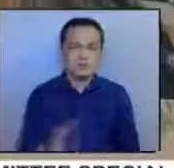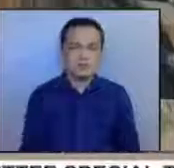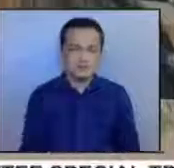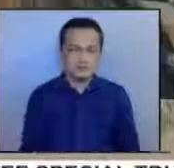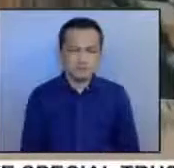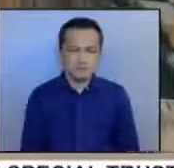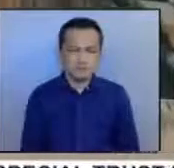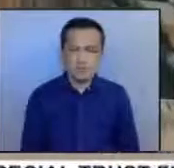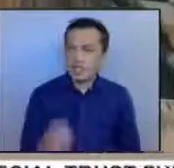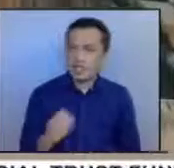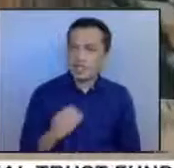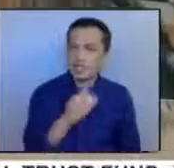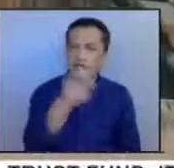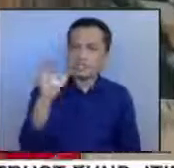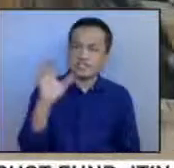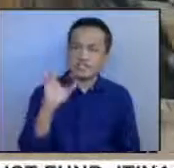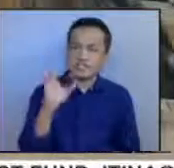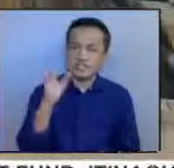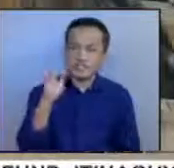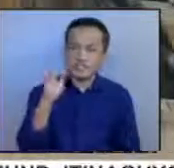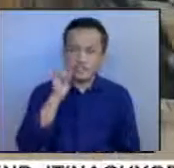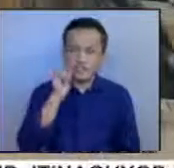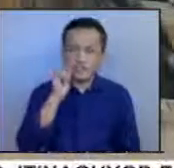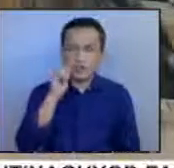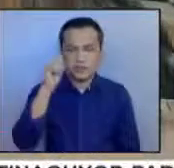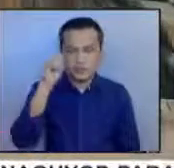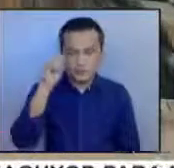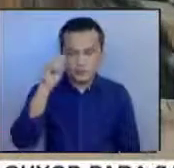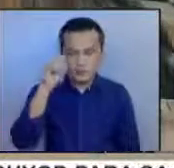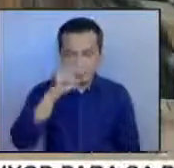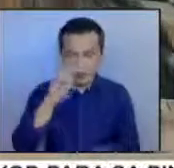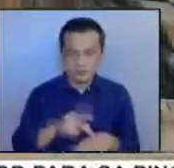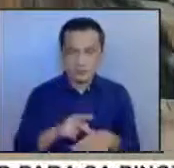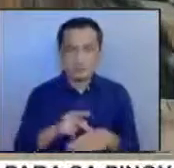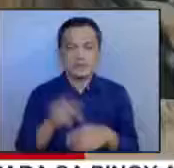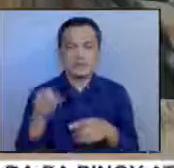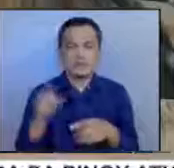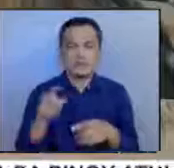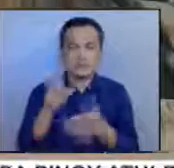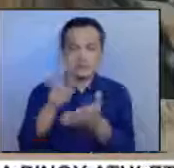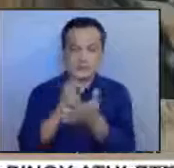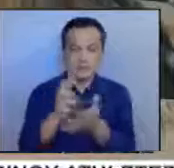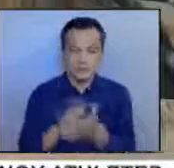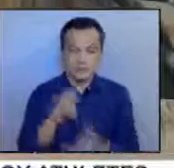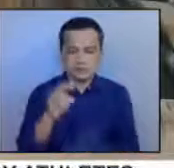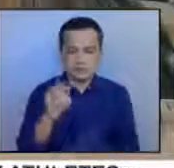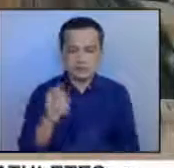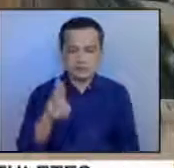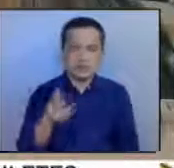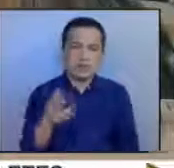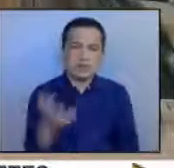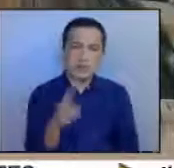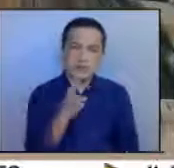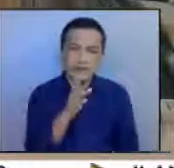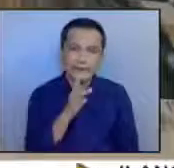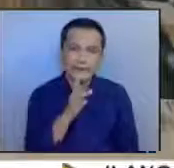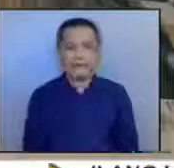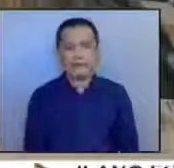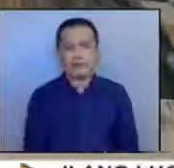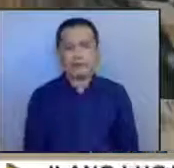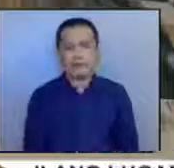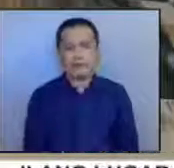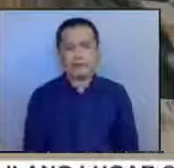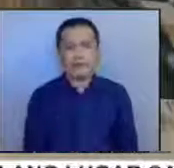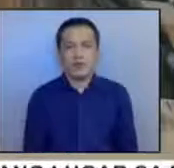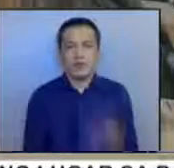Rise and shine, Audrey. Rise and shine, Pilipinas. Ilang lugar sa Metro Manila ang mawawala ng serbisyo ng tubig dahil sa